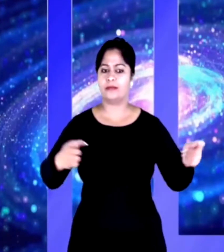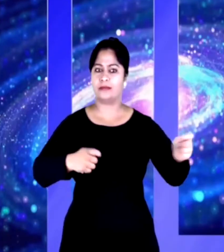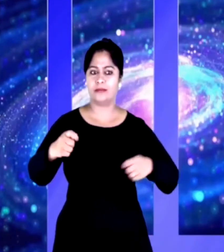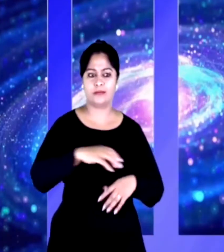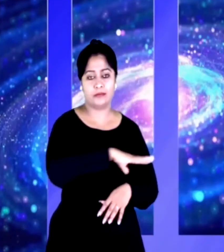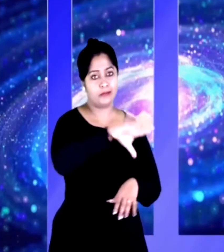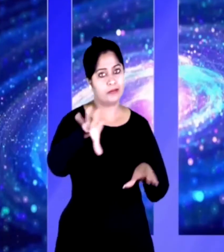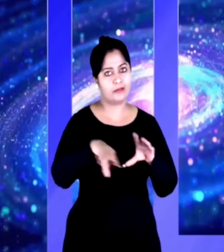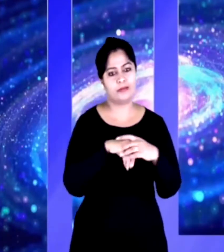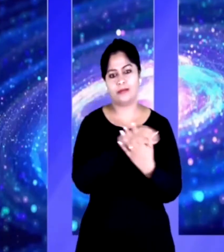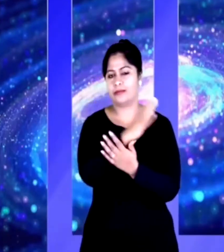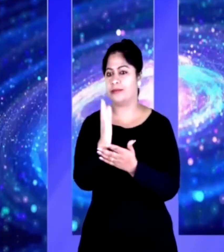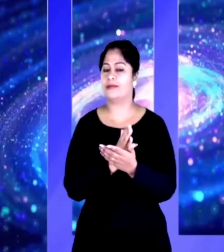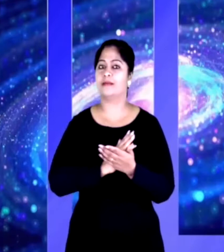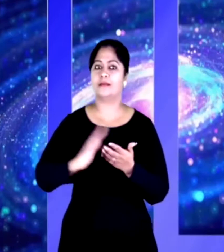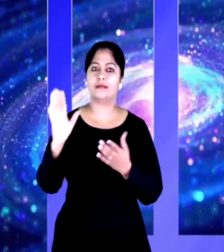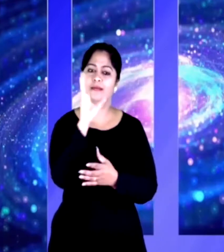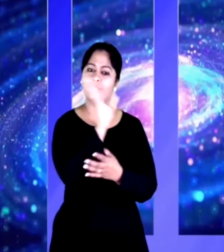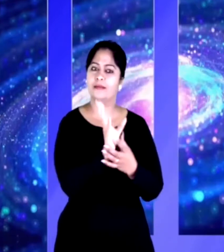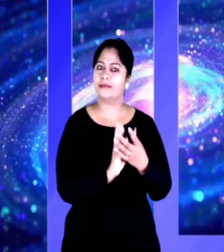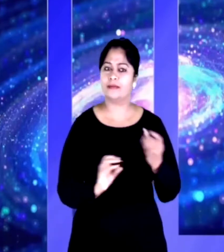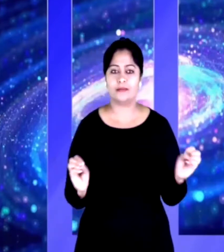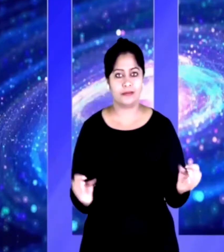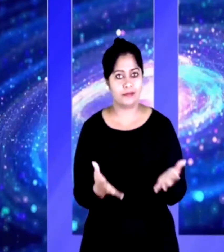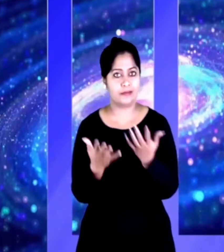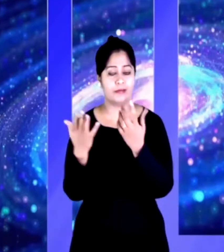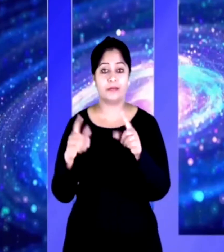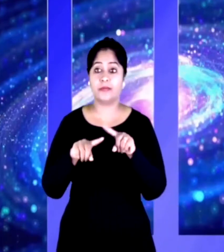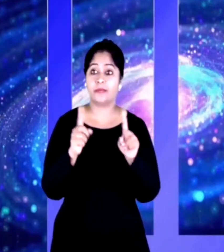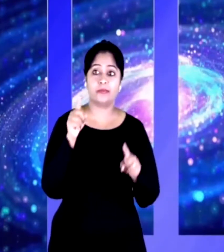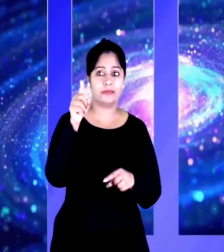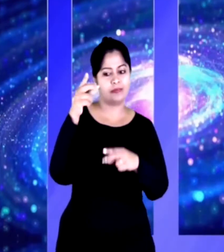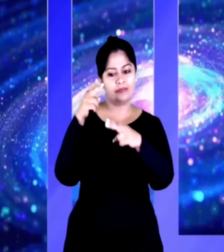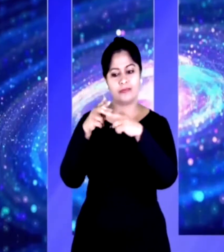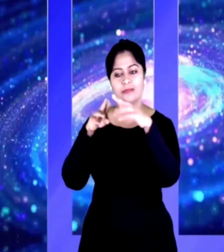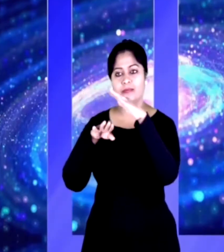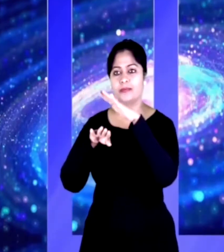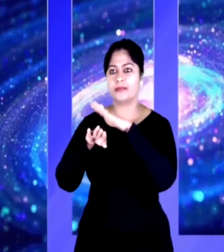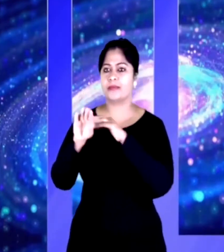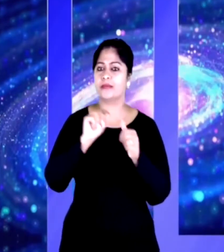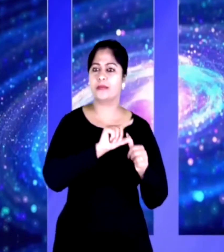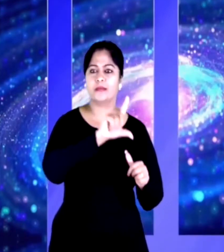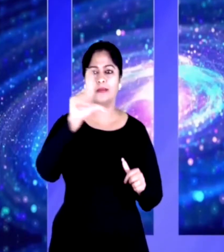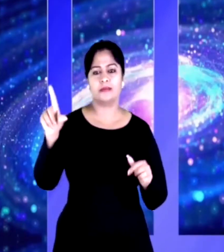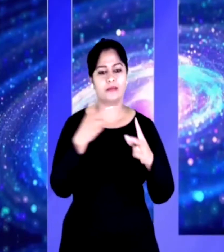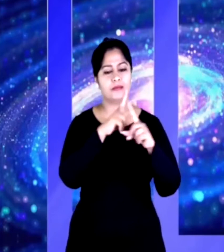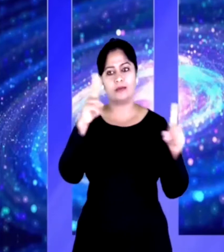राजावं राध्यम बेलं उंग